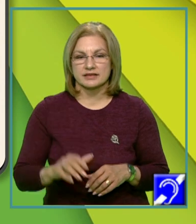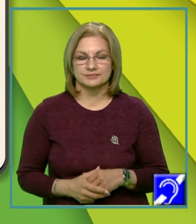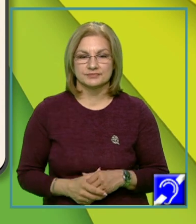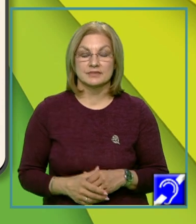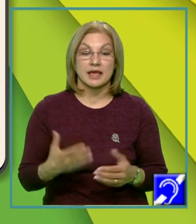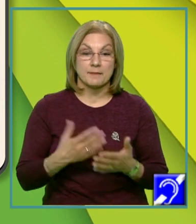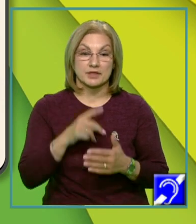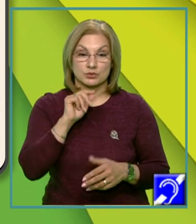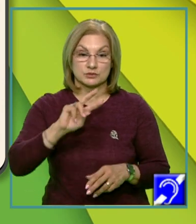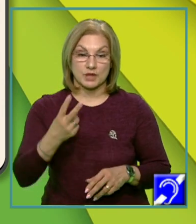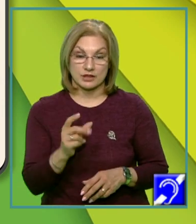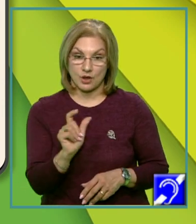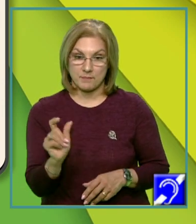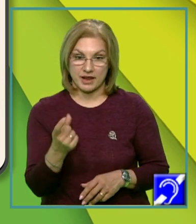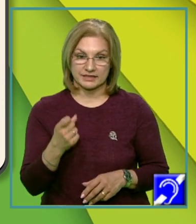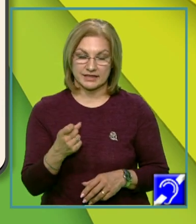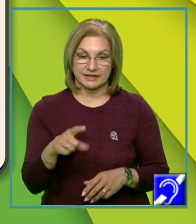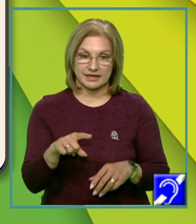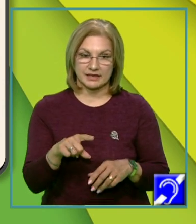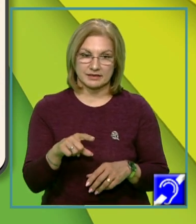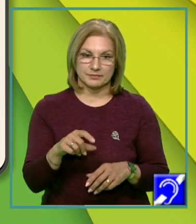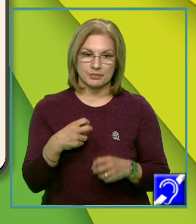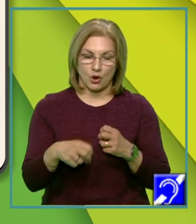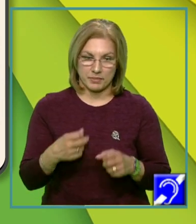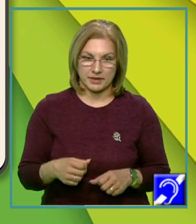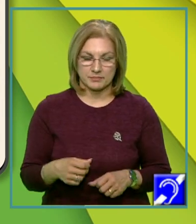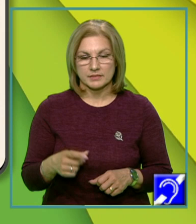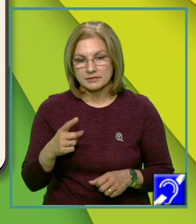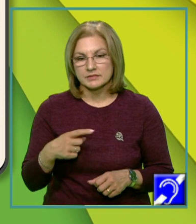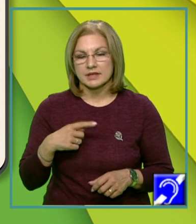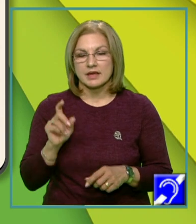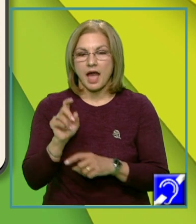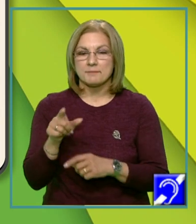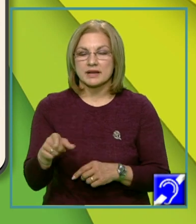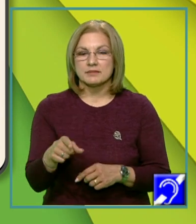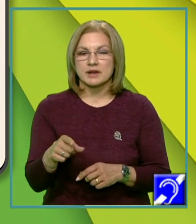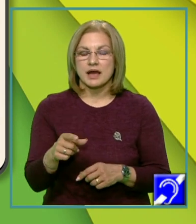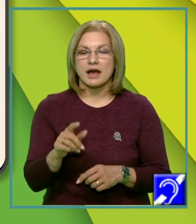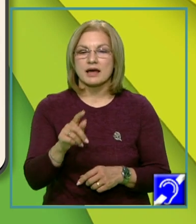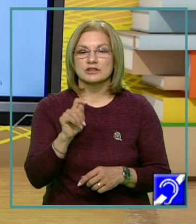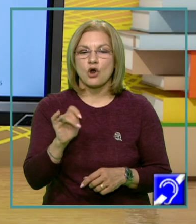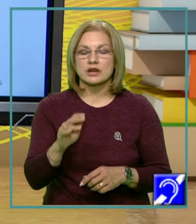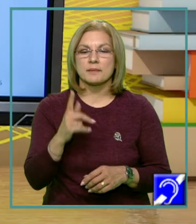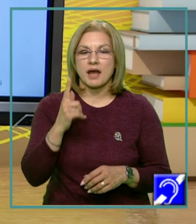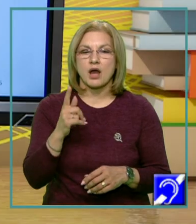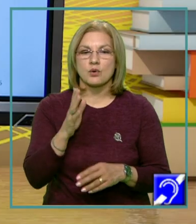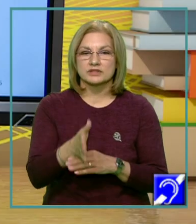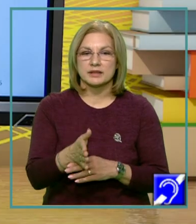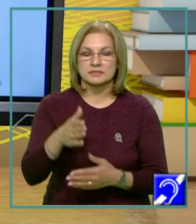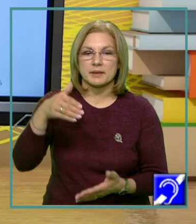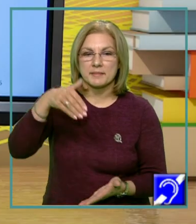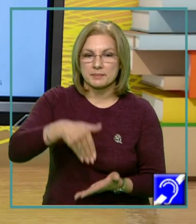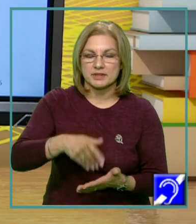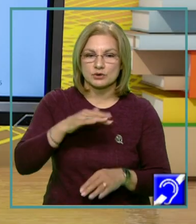răspunde la această aparte a triunghiului apelăm la teorema este perpendiculară pe un plan știm că